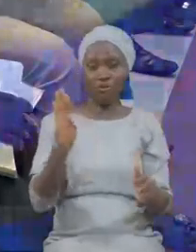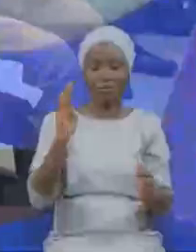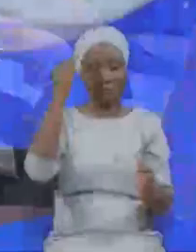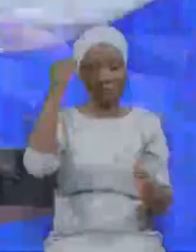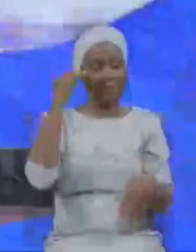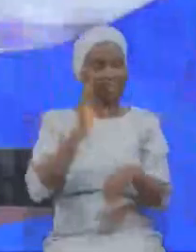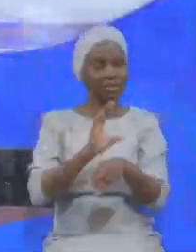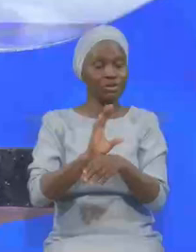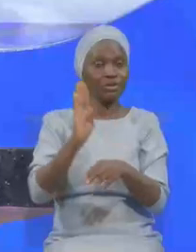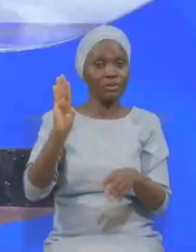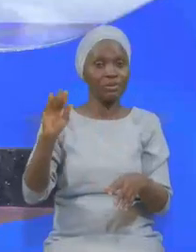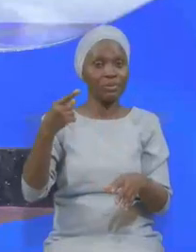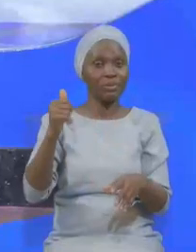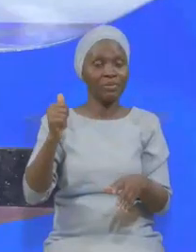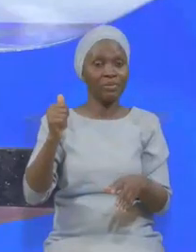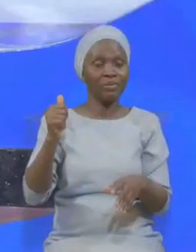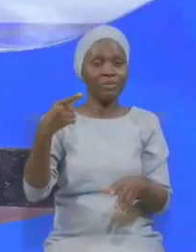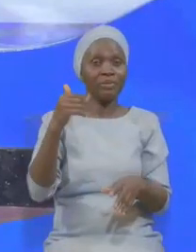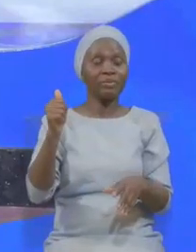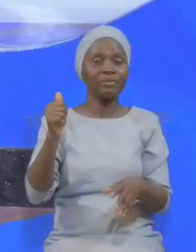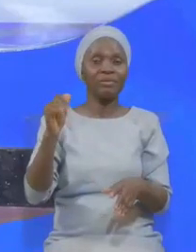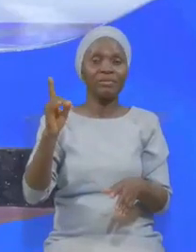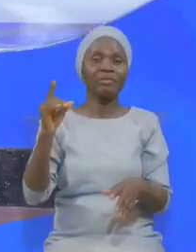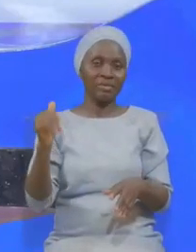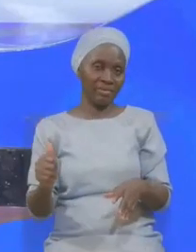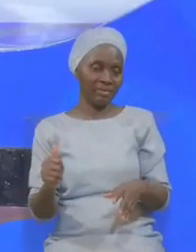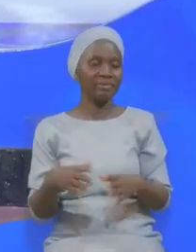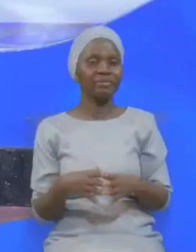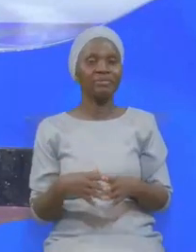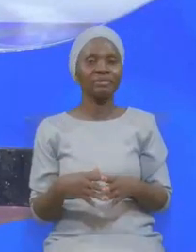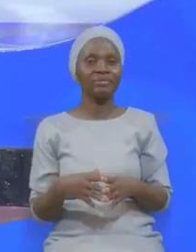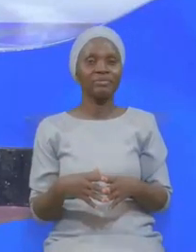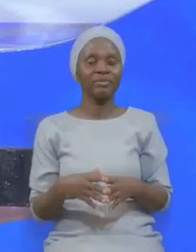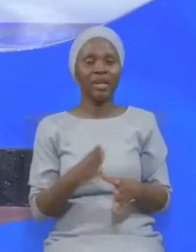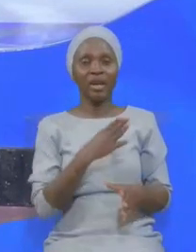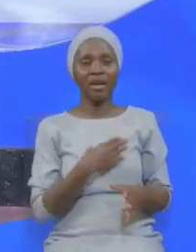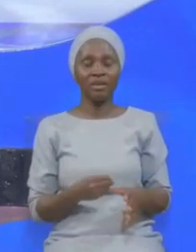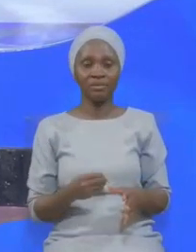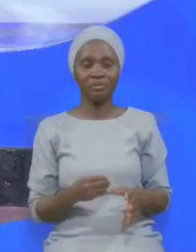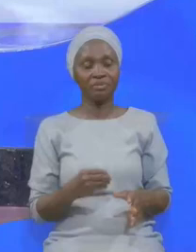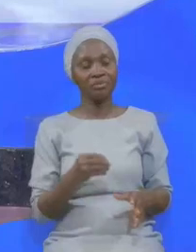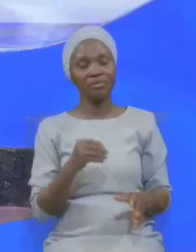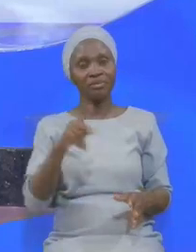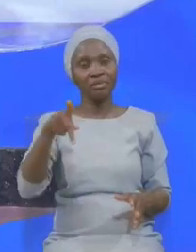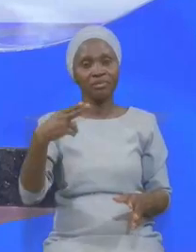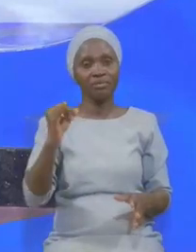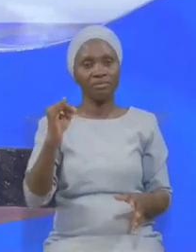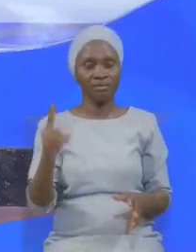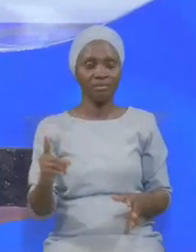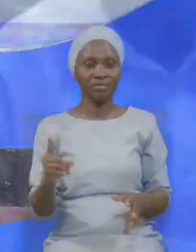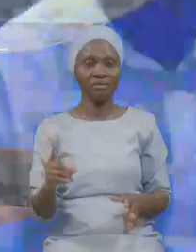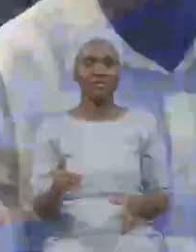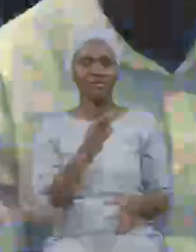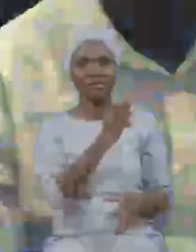étaient attentives à ce que disait Philippe, lorsqu'elles apprirent et virent les miracles qu'il faisait. Vous